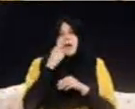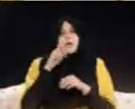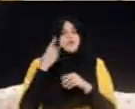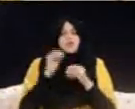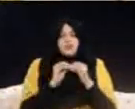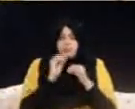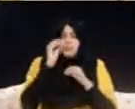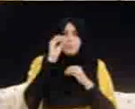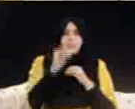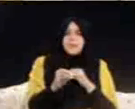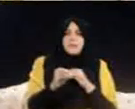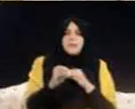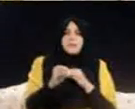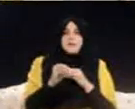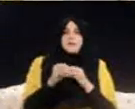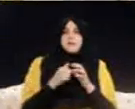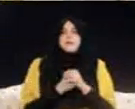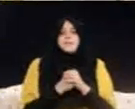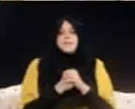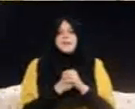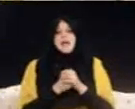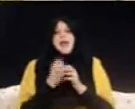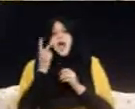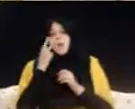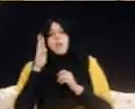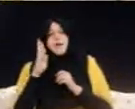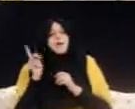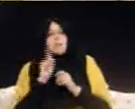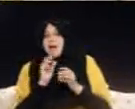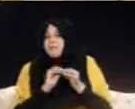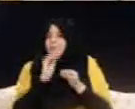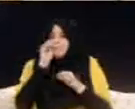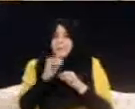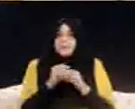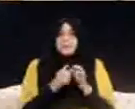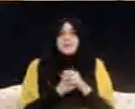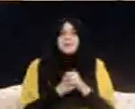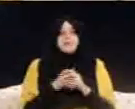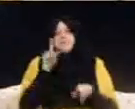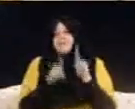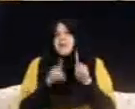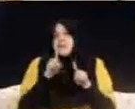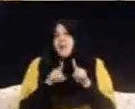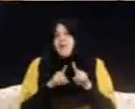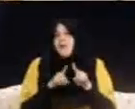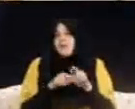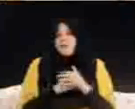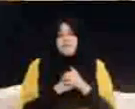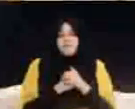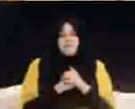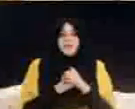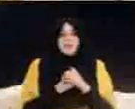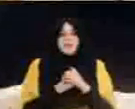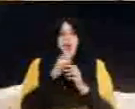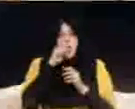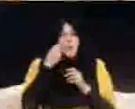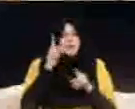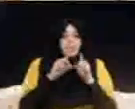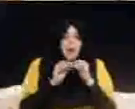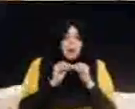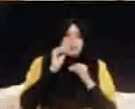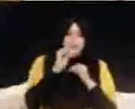الوتر، وأبو بكر الصديق لا يؤخرها. لا يعني ذلك أنه هذا هو الغالب عنده، ولكن أحيانا يؤخرها، وكذلك عمر،